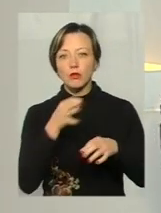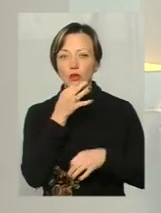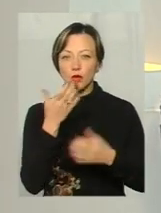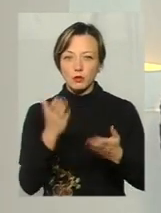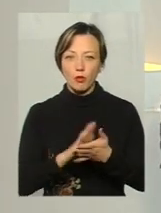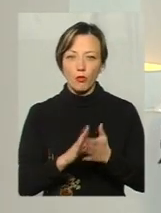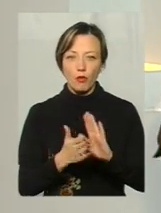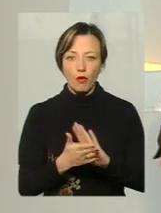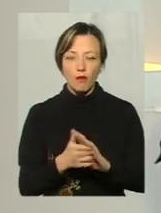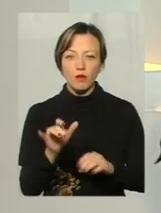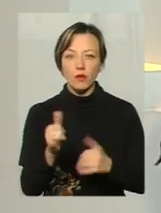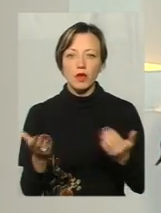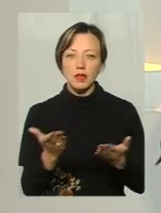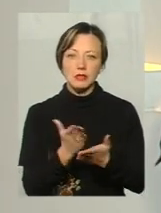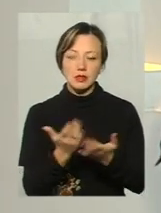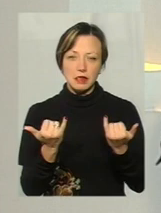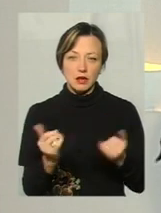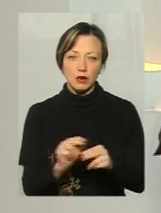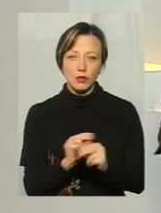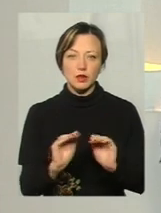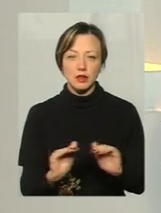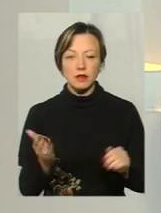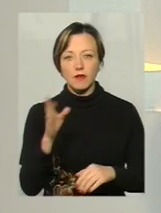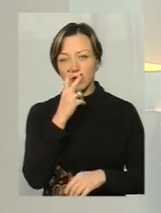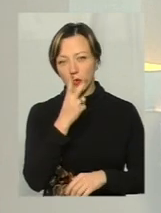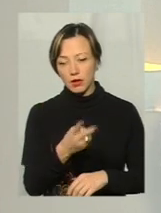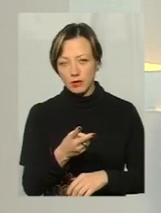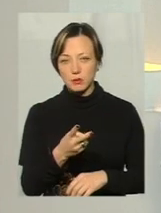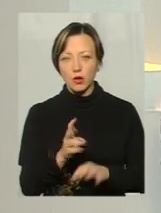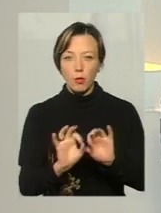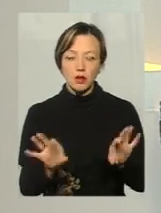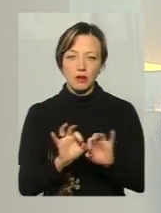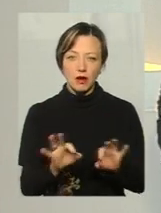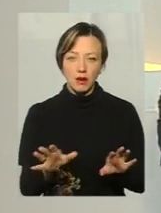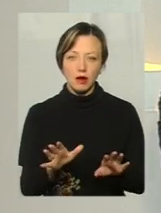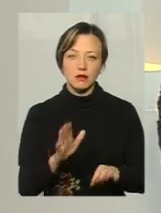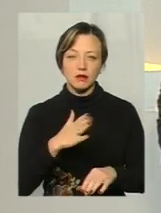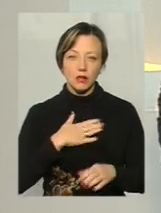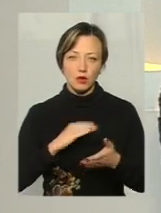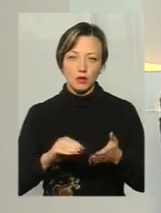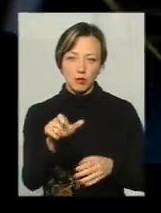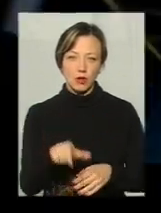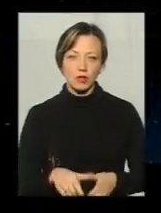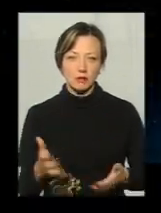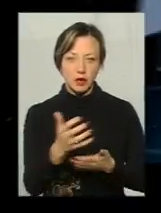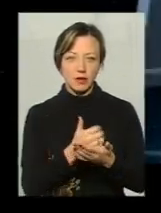подобаються їм умови, в яких зараз лікуються їхні діти. Давайте подивимося у коментарях, які взяла Наталка Сідова.